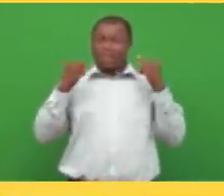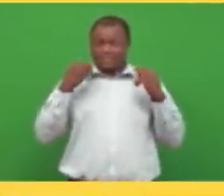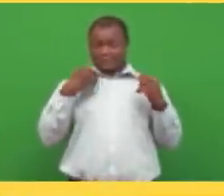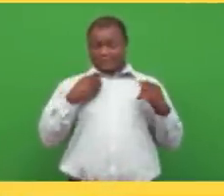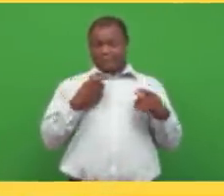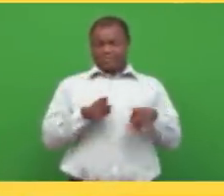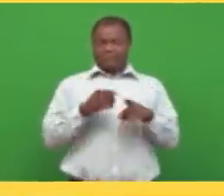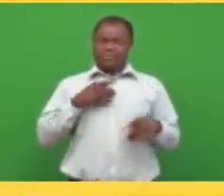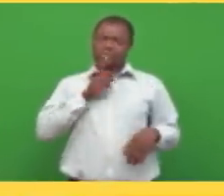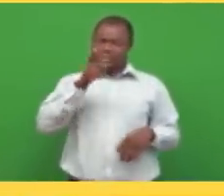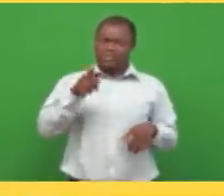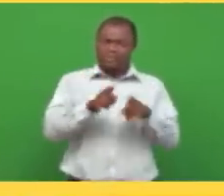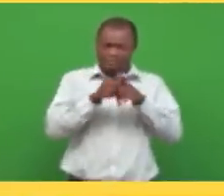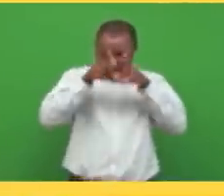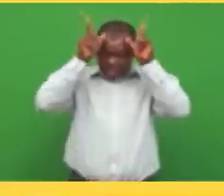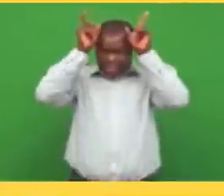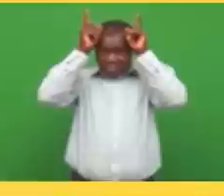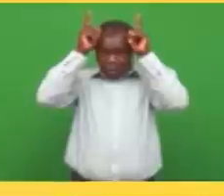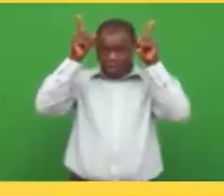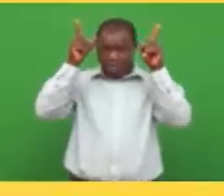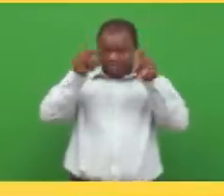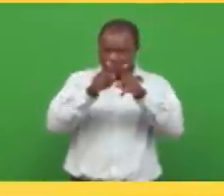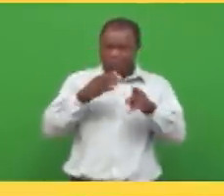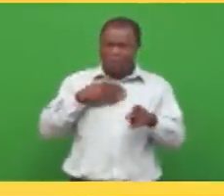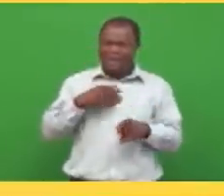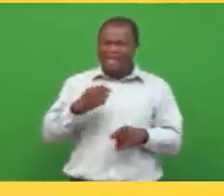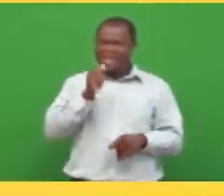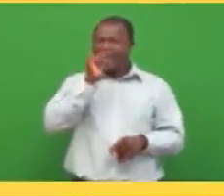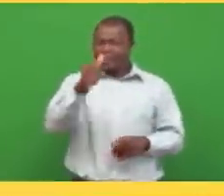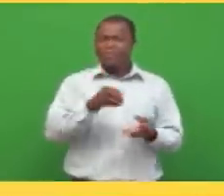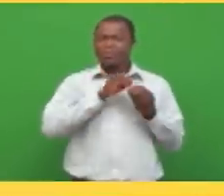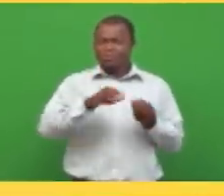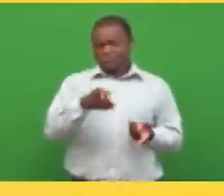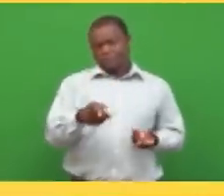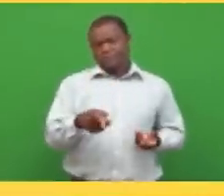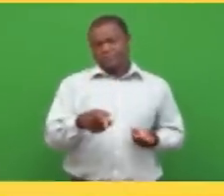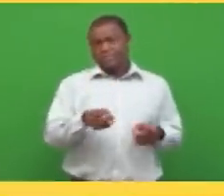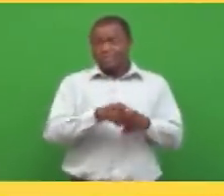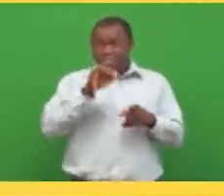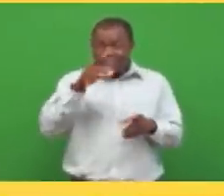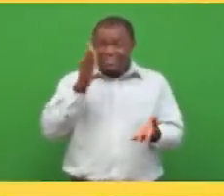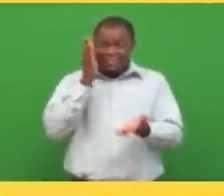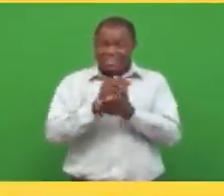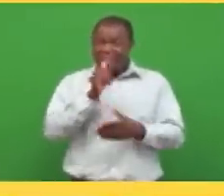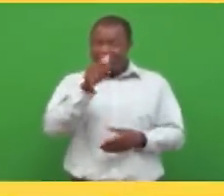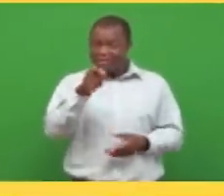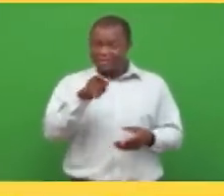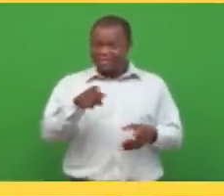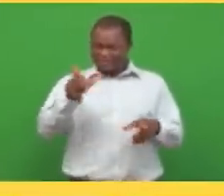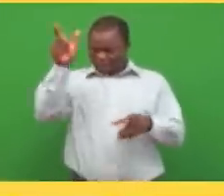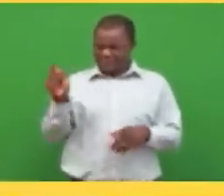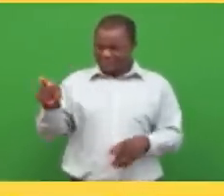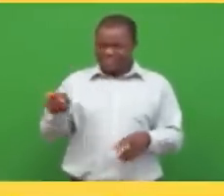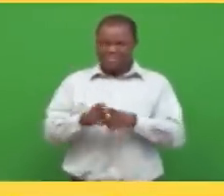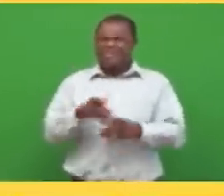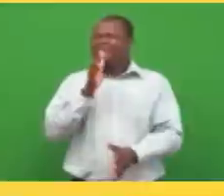vara, ratinoti idimoni rekunyima. Iwo mweya wokunyima iwoyo kana uri pamunhu. Munhu iyeye